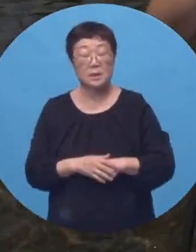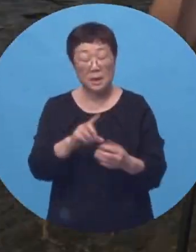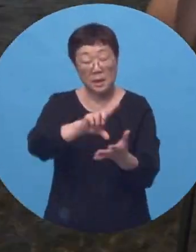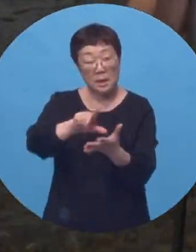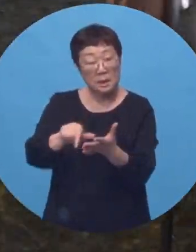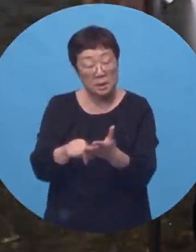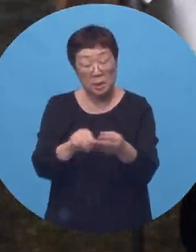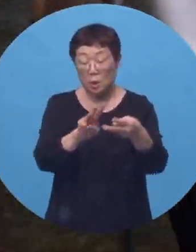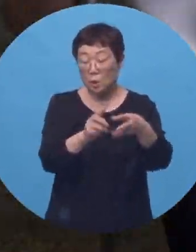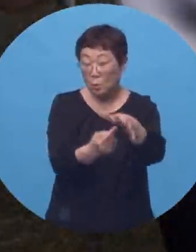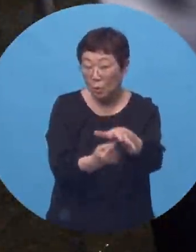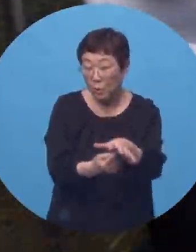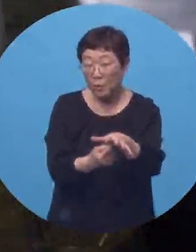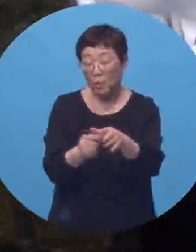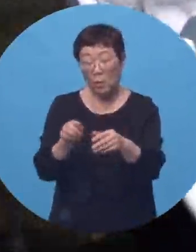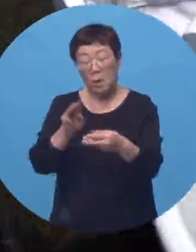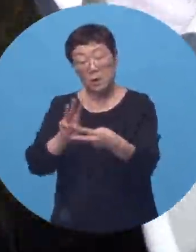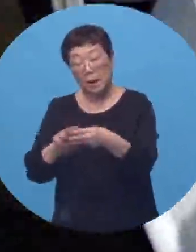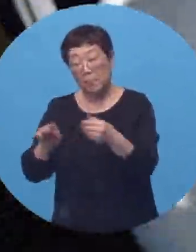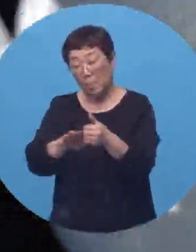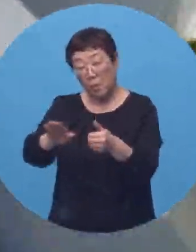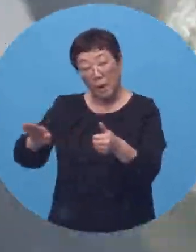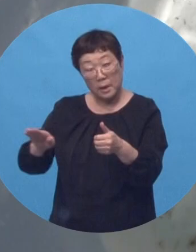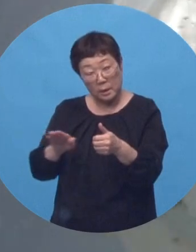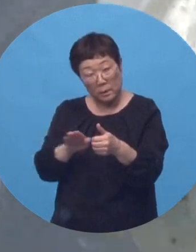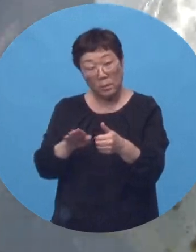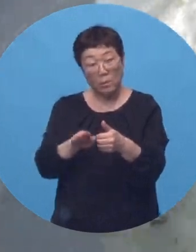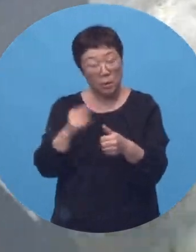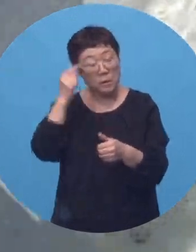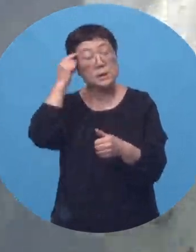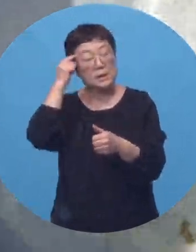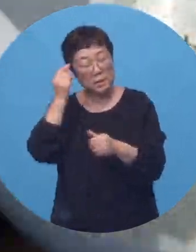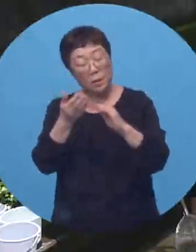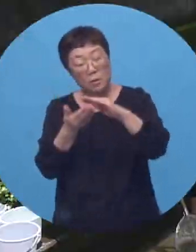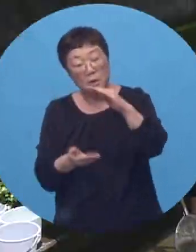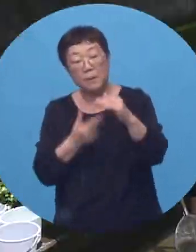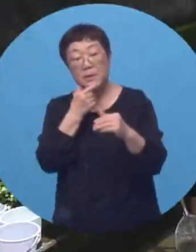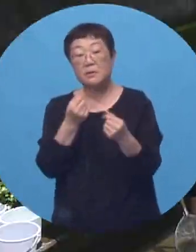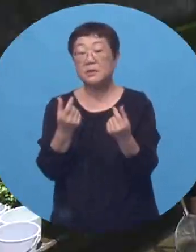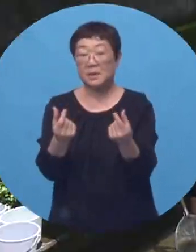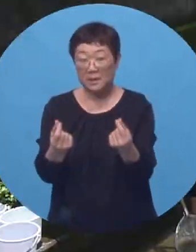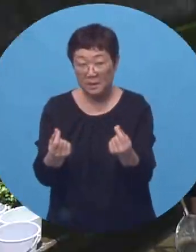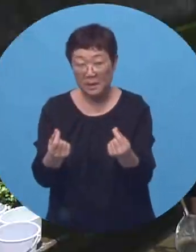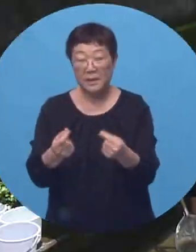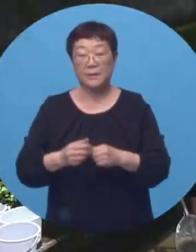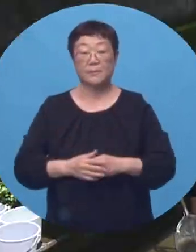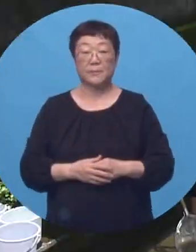地域の農業や田園環境に対する意識を深めていきたいですね。